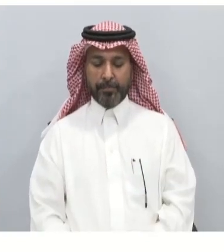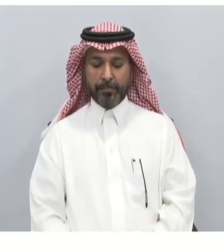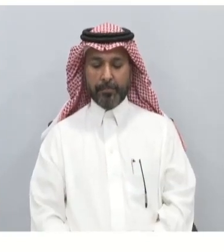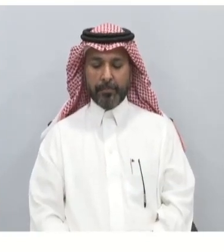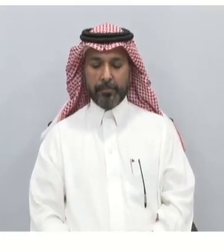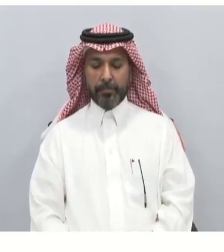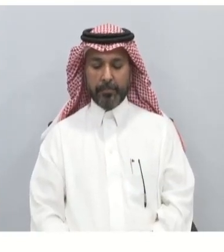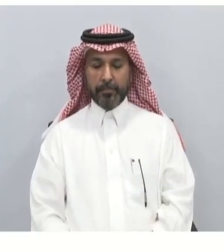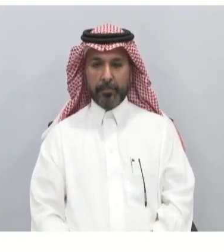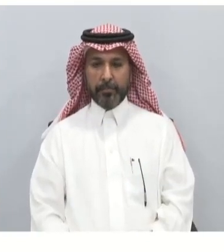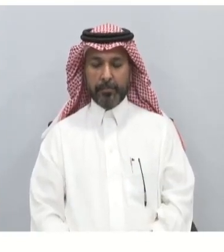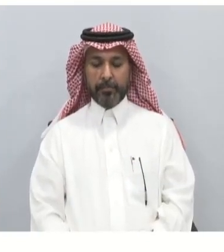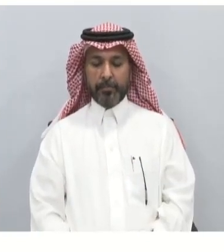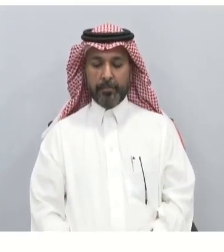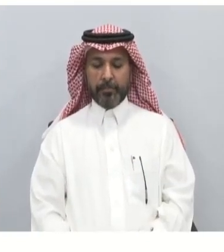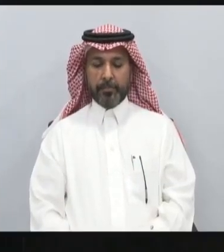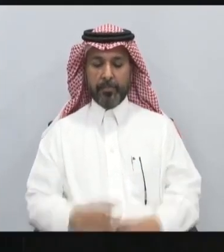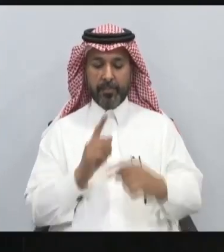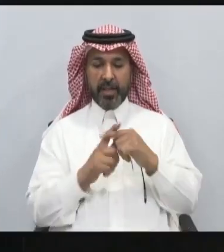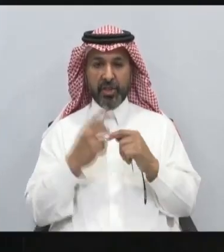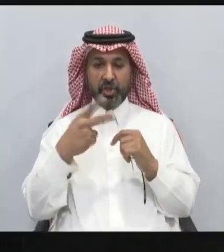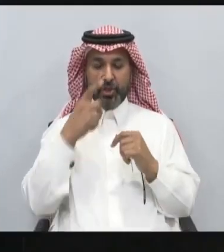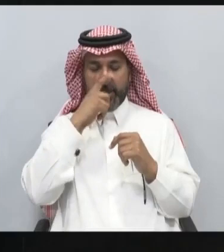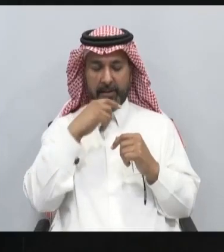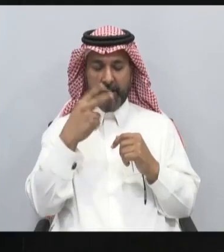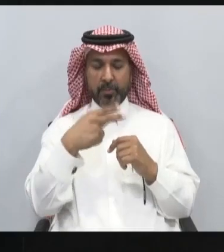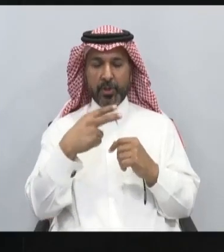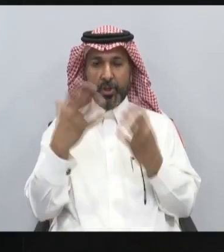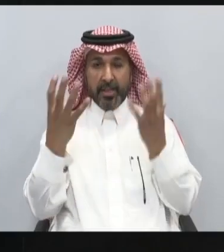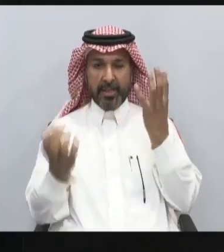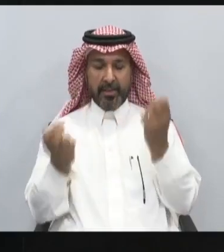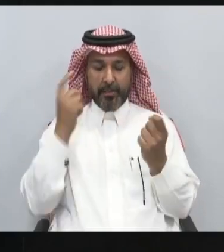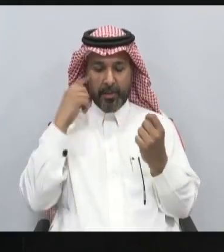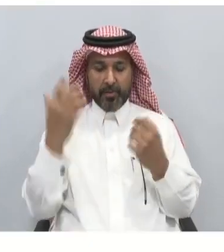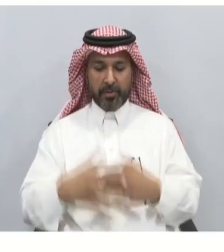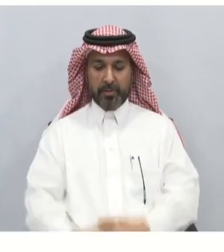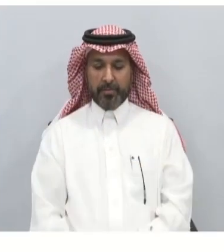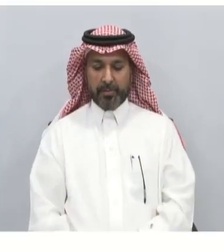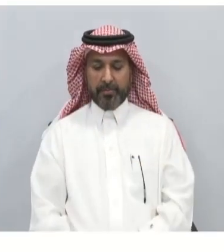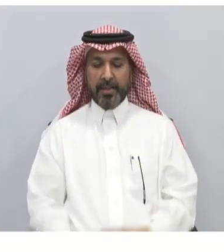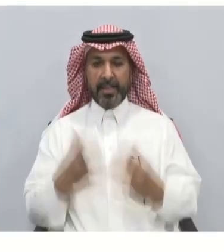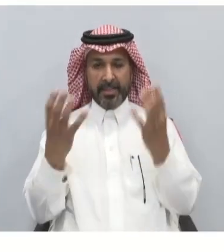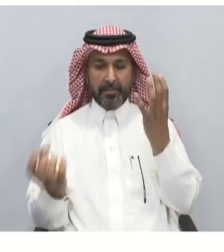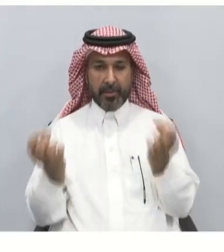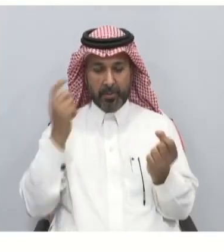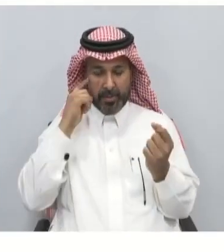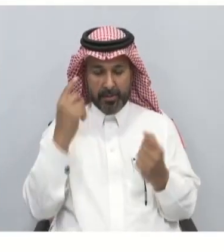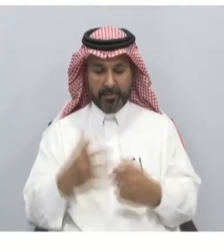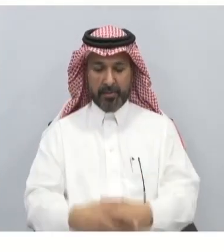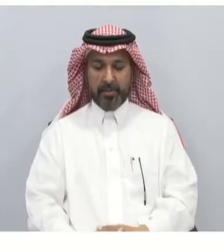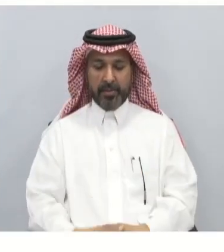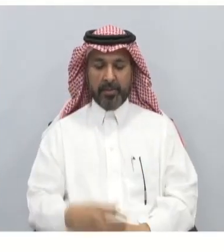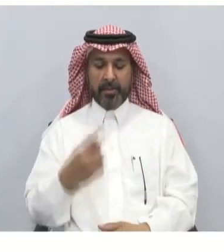ساعة، زاد 20 اللي هو كيلو اللي قطعها في الساعة الأولى، طبعا راح أطرح 20 من الطرفين، راح تبقى